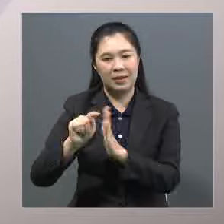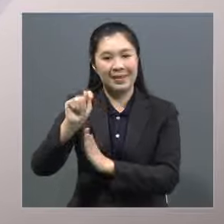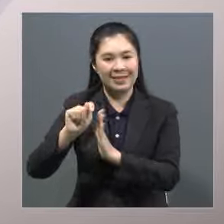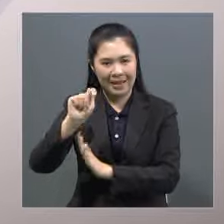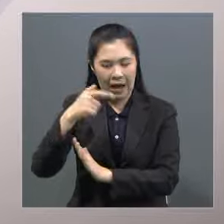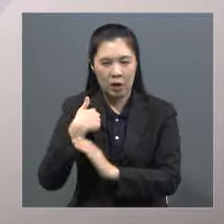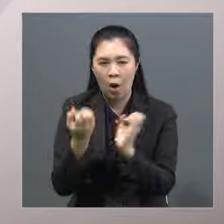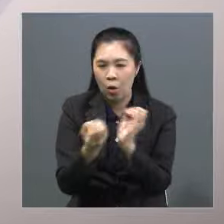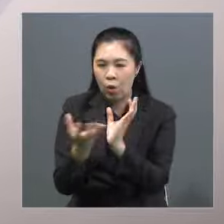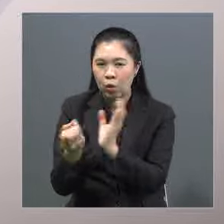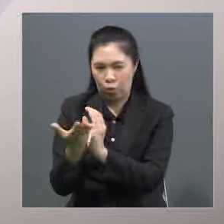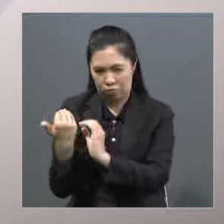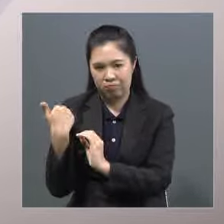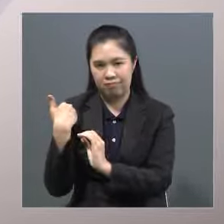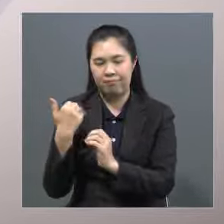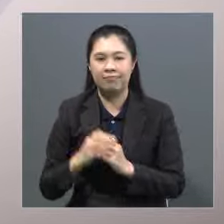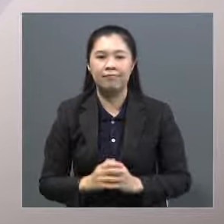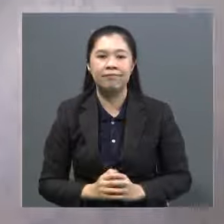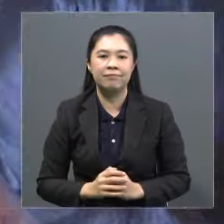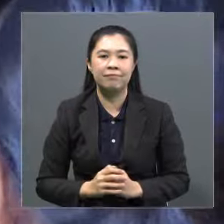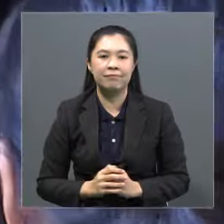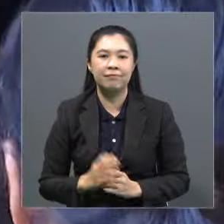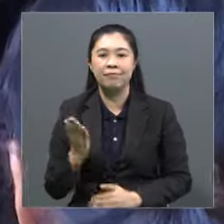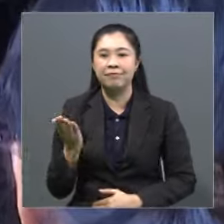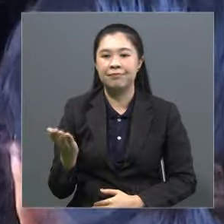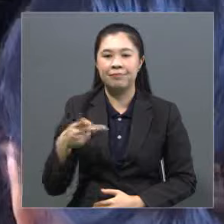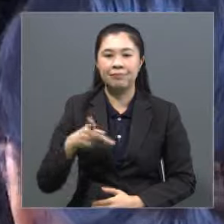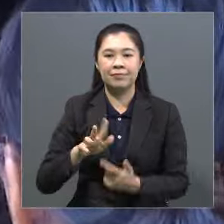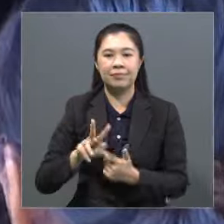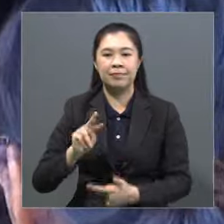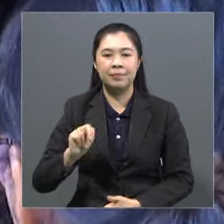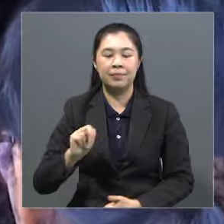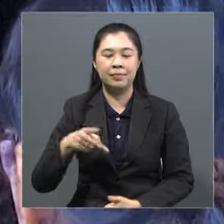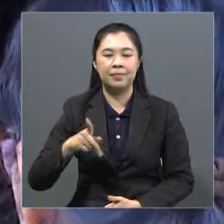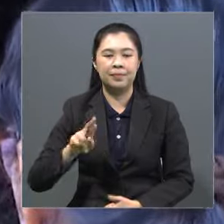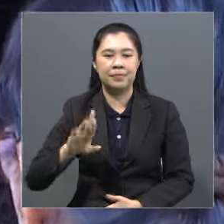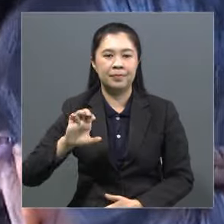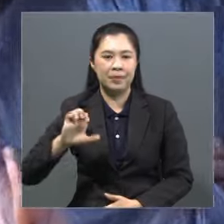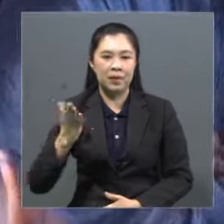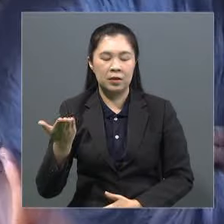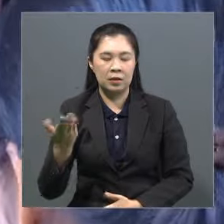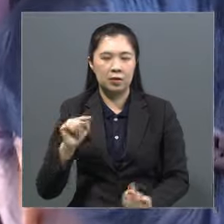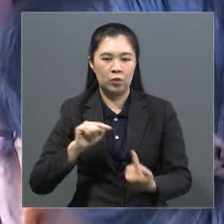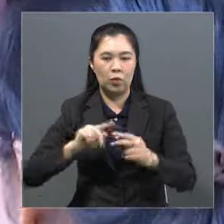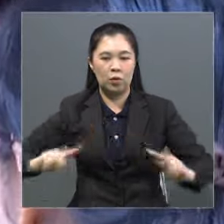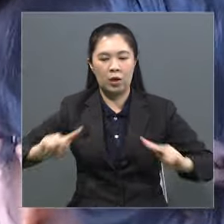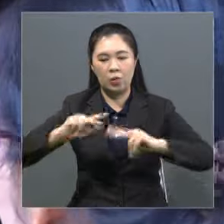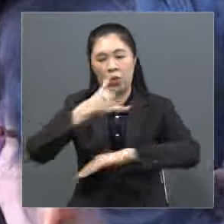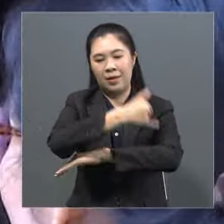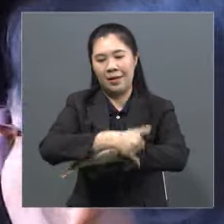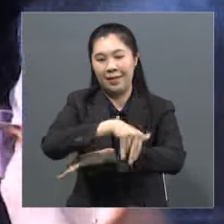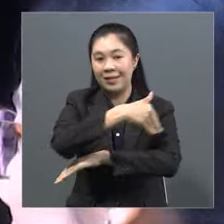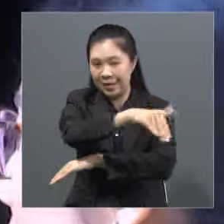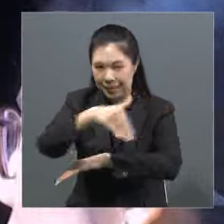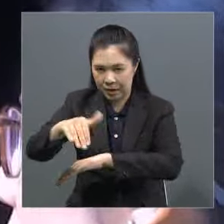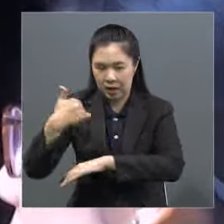ขึ้นจากการสู้รบด้วยค่ะโดยนายปานปรีไมฐานุกรรองนายกรัฐมนตรีและรัฐมนตรีว่าการกระทรวงการต่างประเทศนะคะเปิดเผ